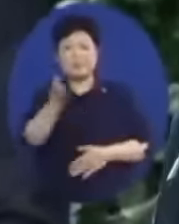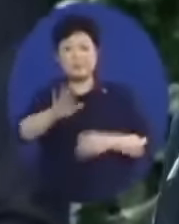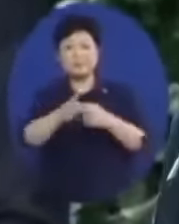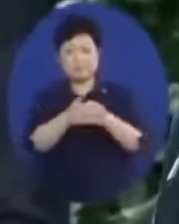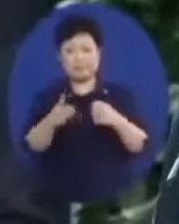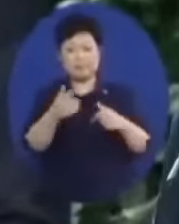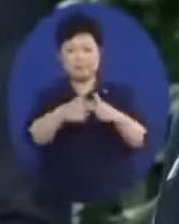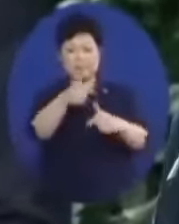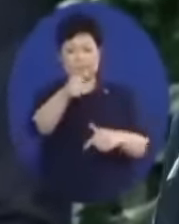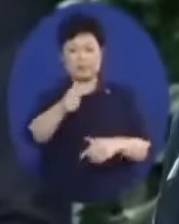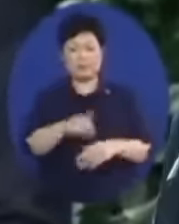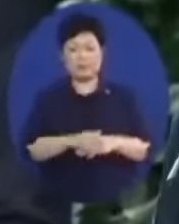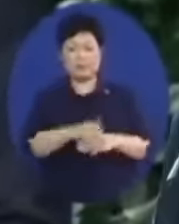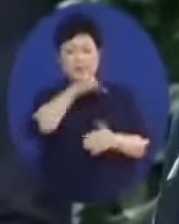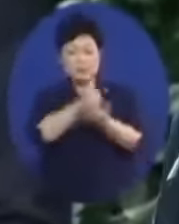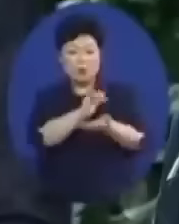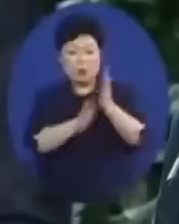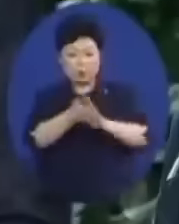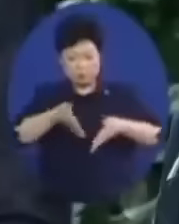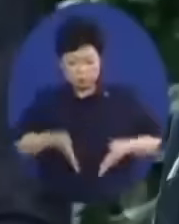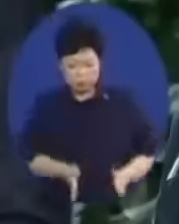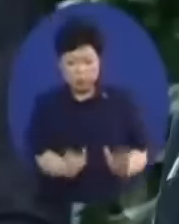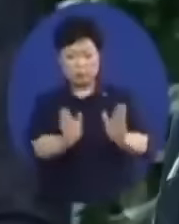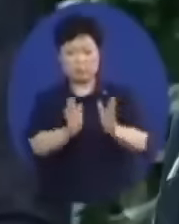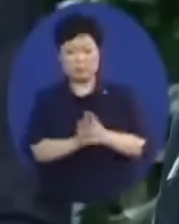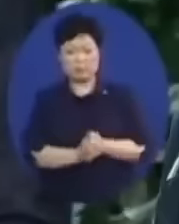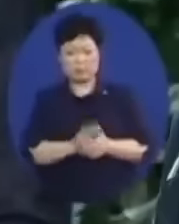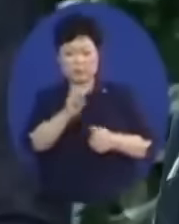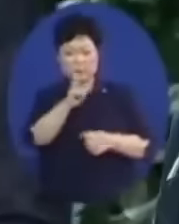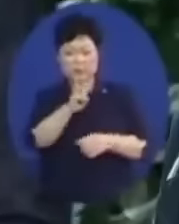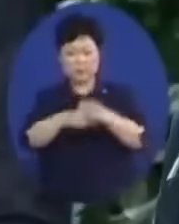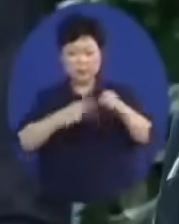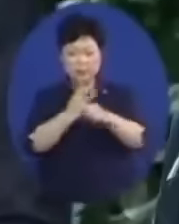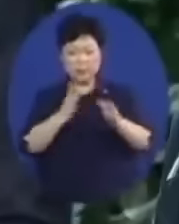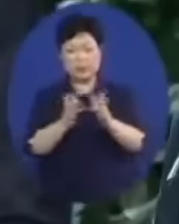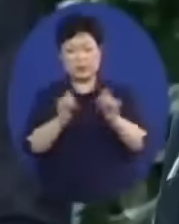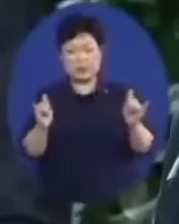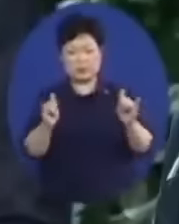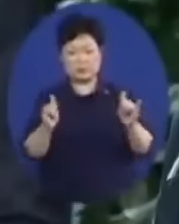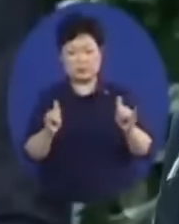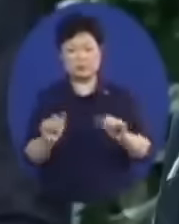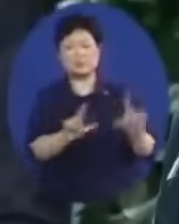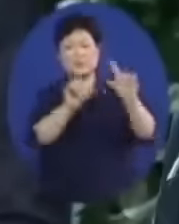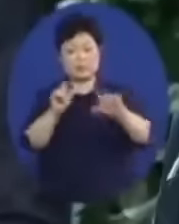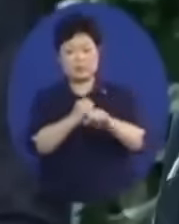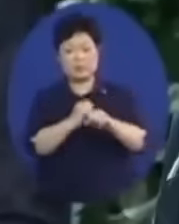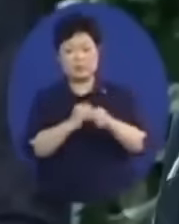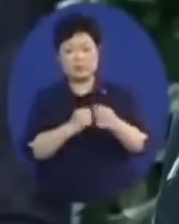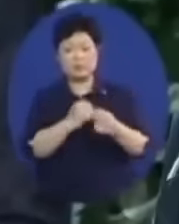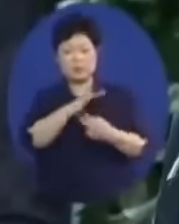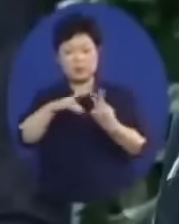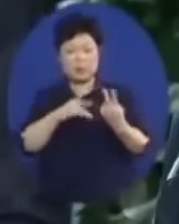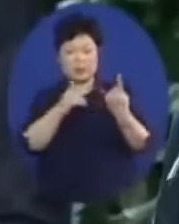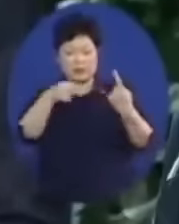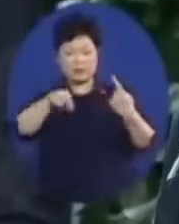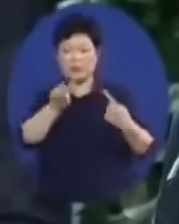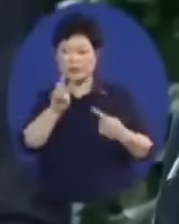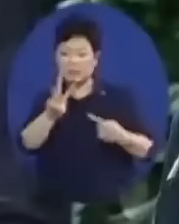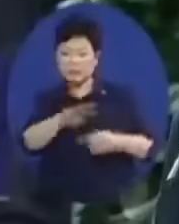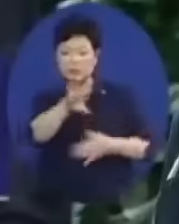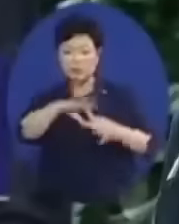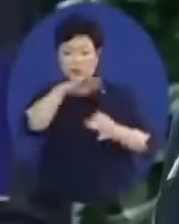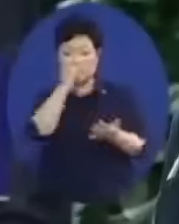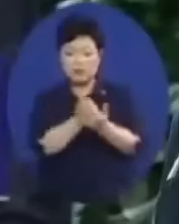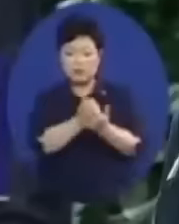그러므로 예수님은 죄 없이 태어나셔서 33년 동안 인간으로 사셨습니다. 요한 1서 3장 5절에 그가 우리